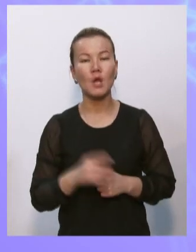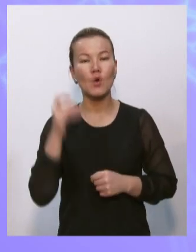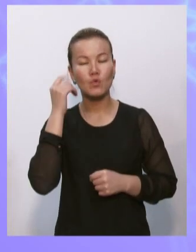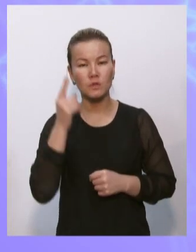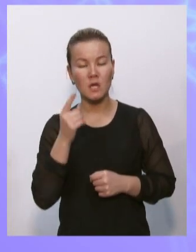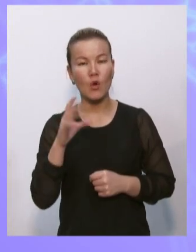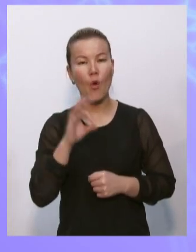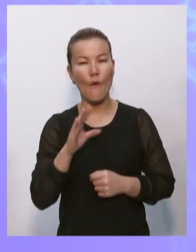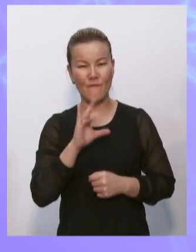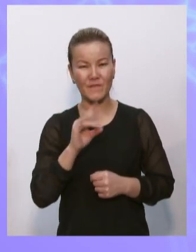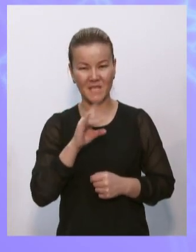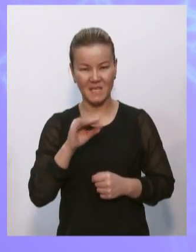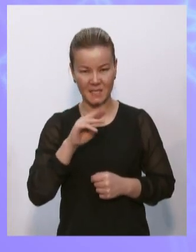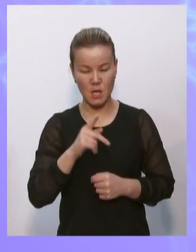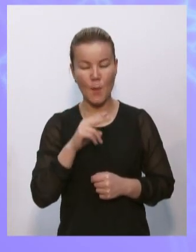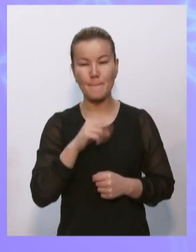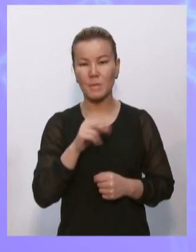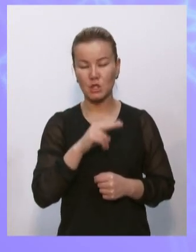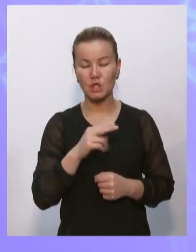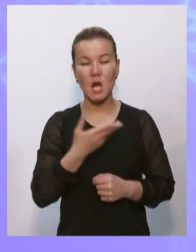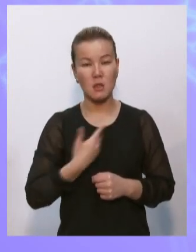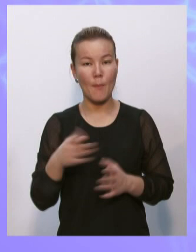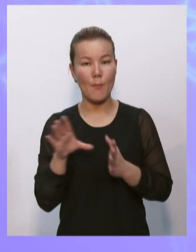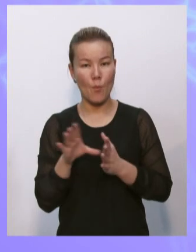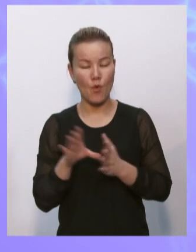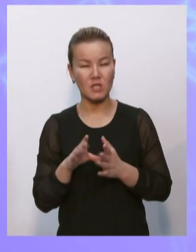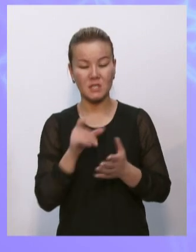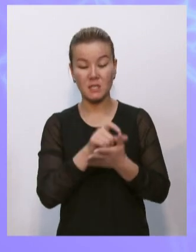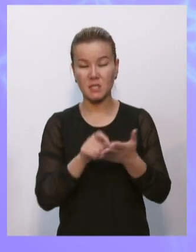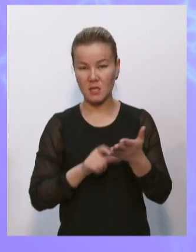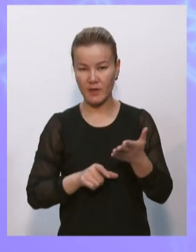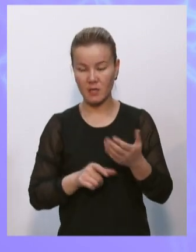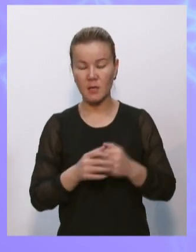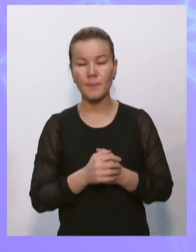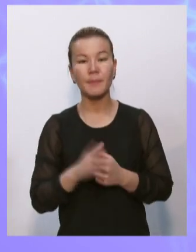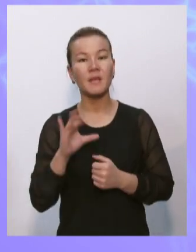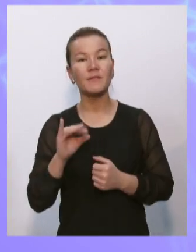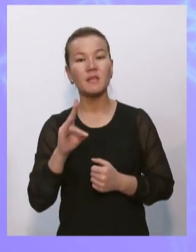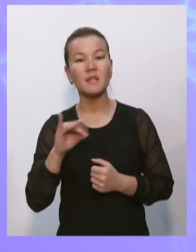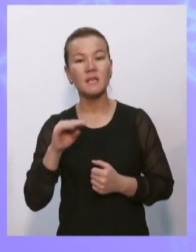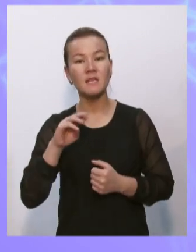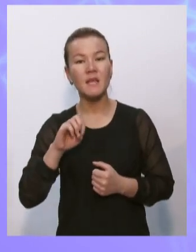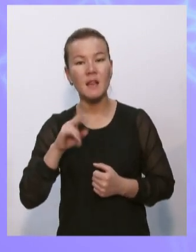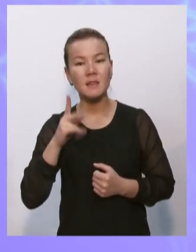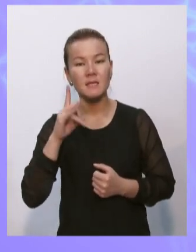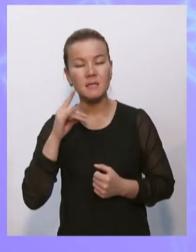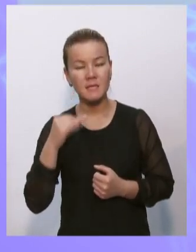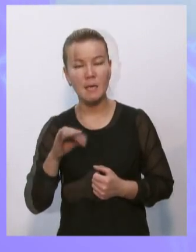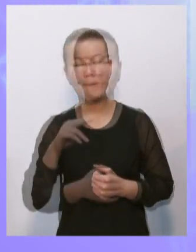Узнать о винительном падеже нам поможет стихотворение винительный